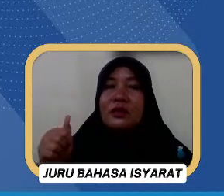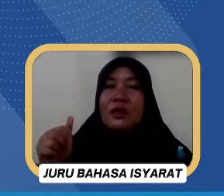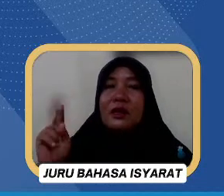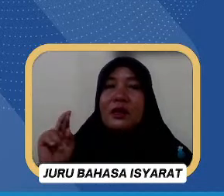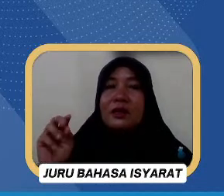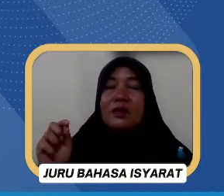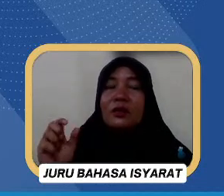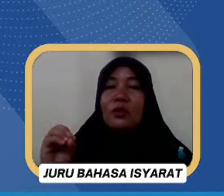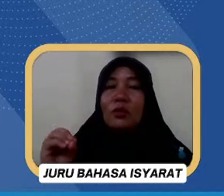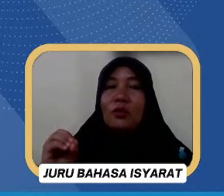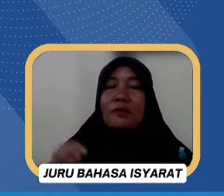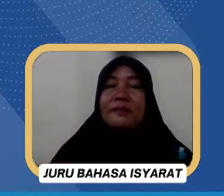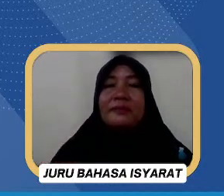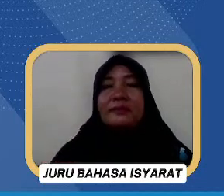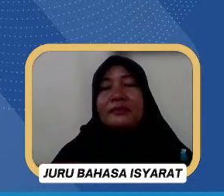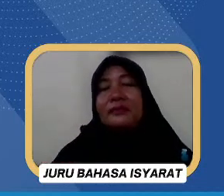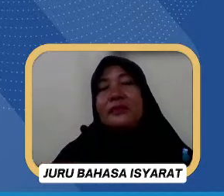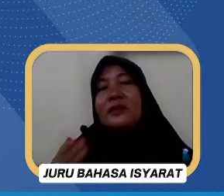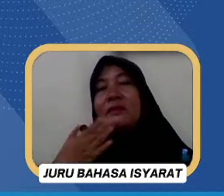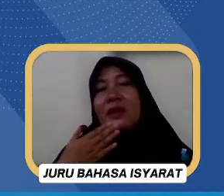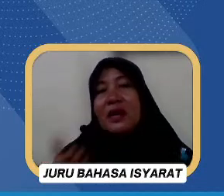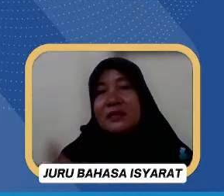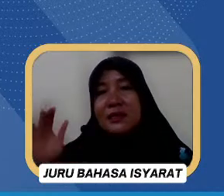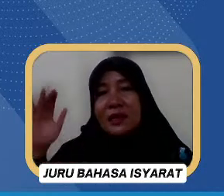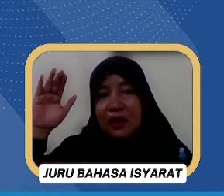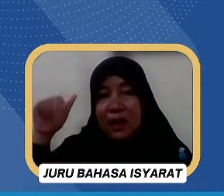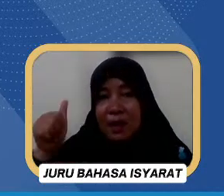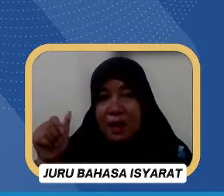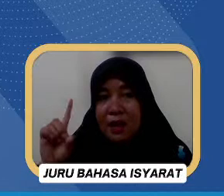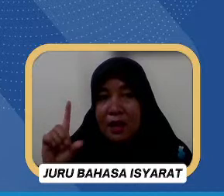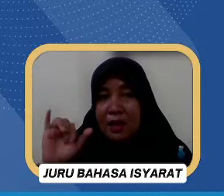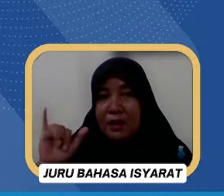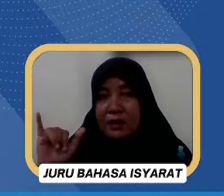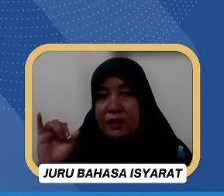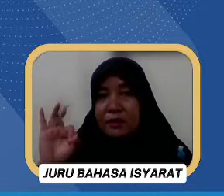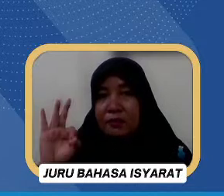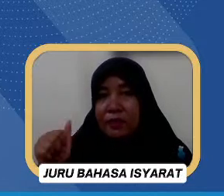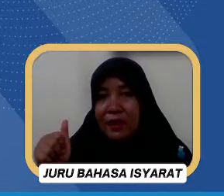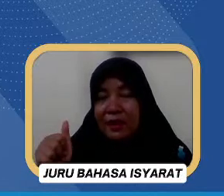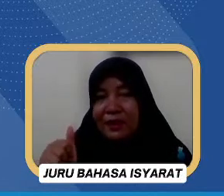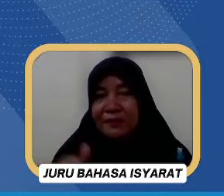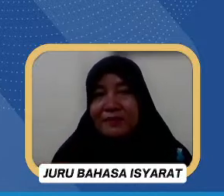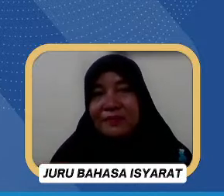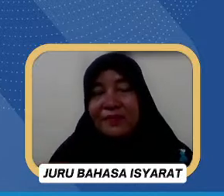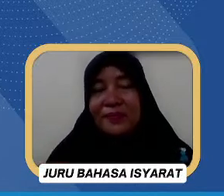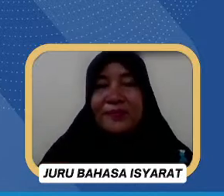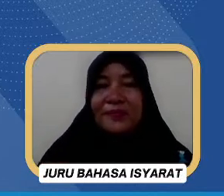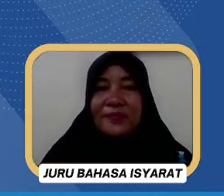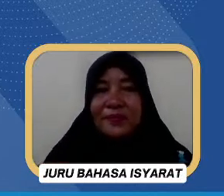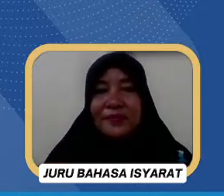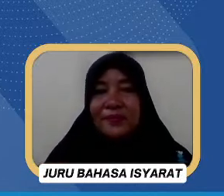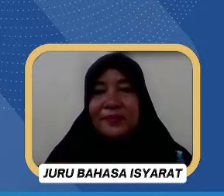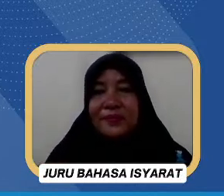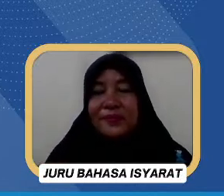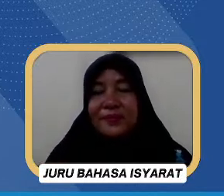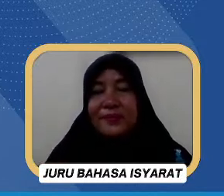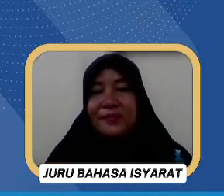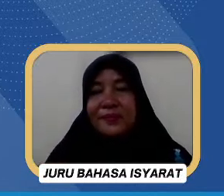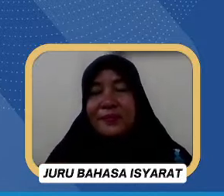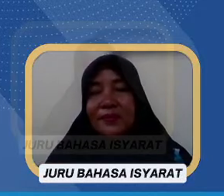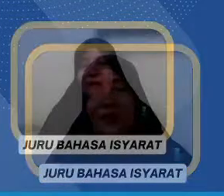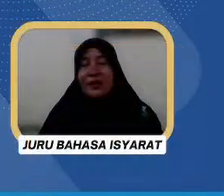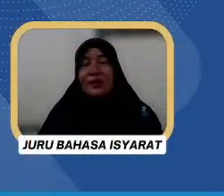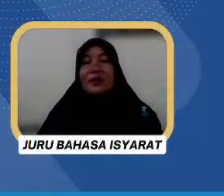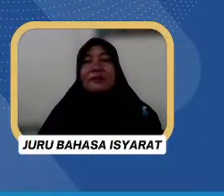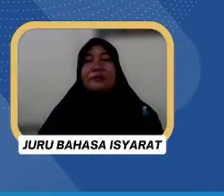terima kasih Kak Alifa atas pertanyaannya Kak Alifa ya. Semoga menjawab ya Kak ya. Nah, sudah 3